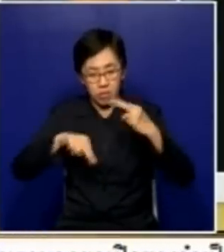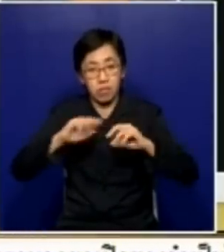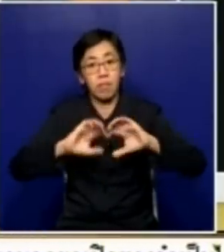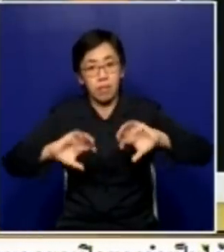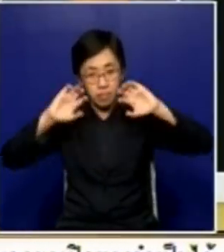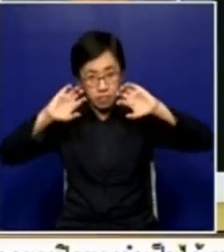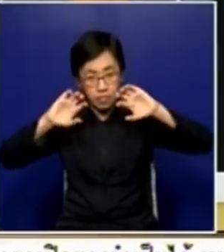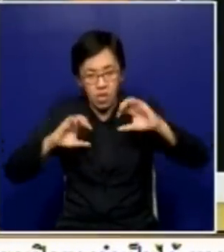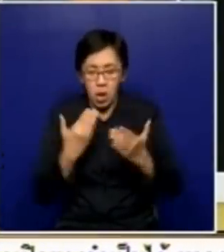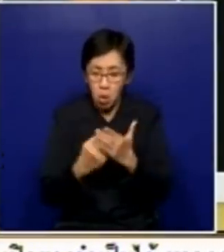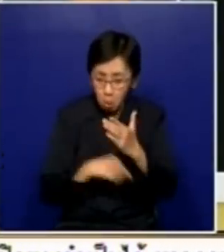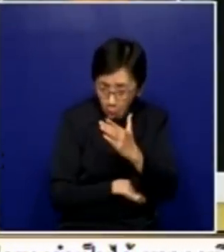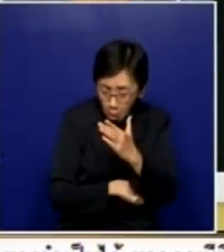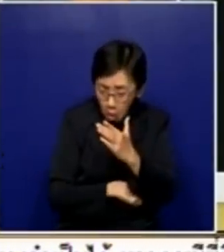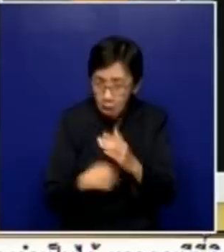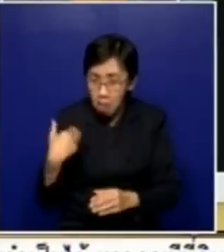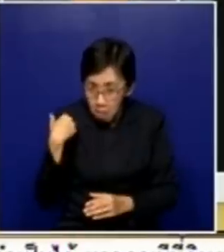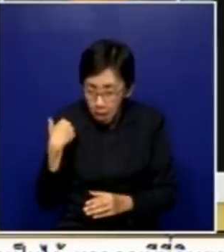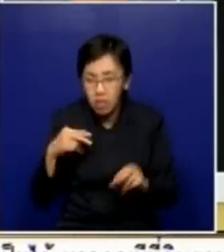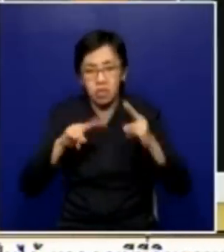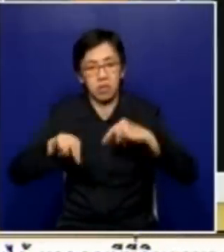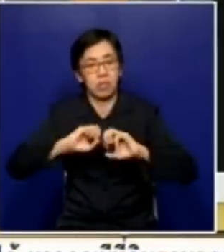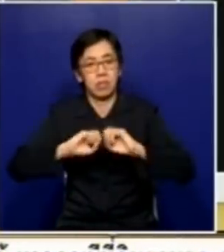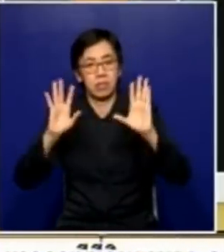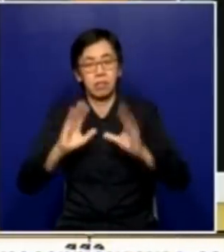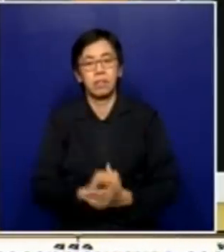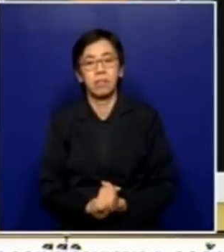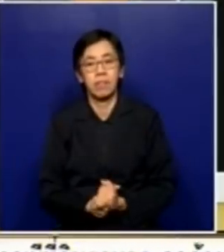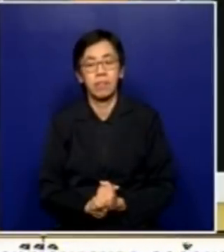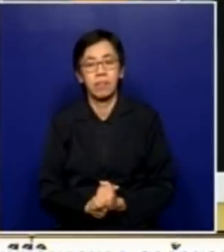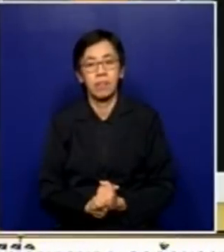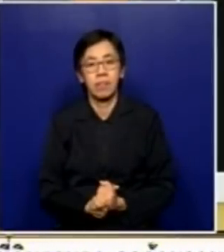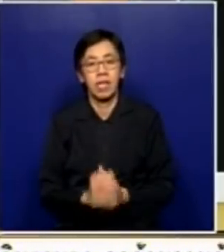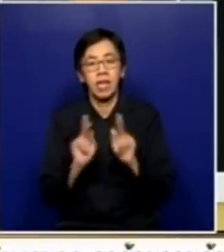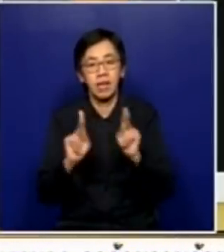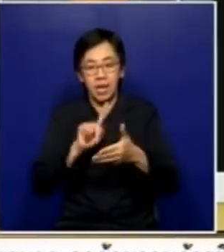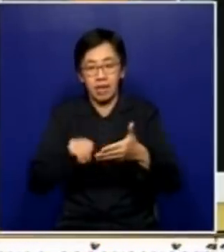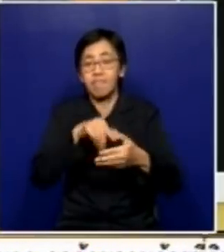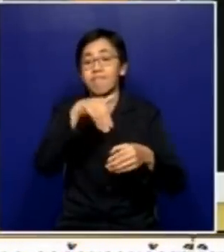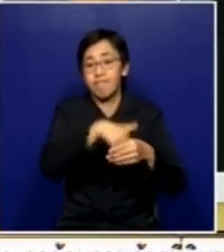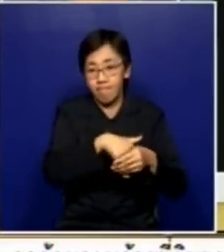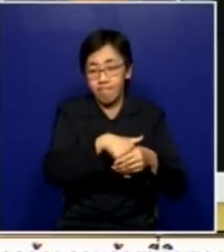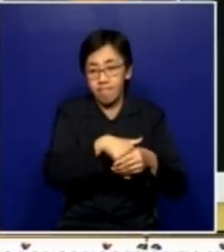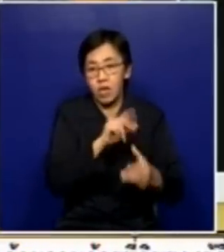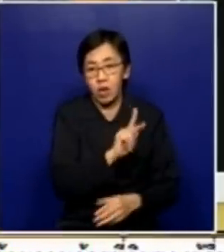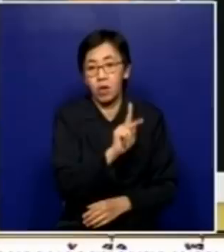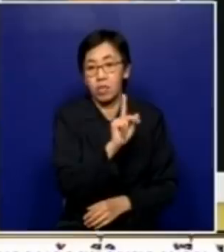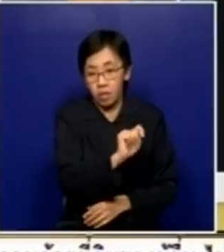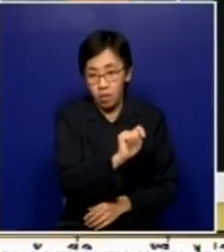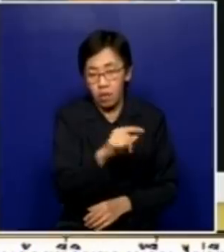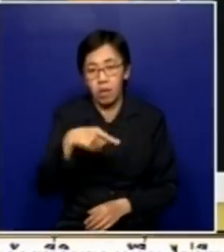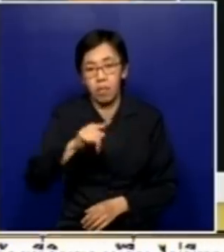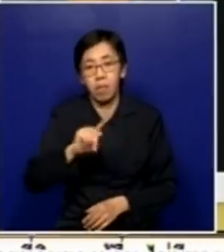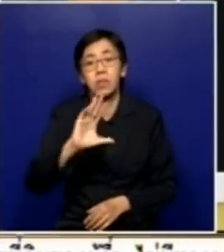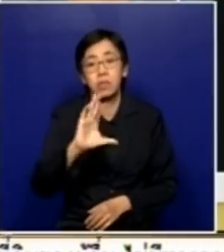รวจสบการทกจิิคอรับชั่นที่มปสิทธภาพทั้งกรมการกเลือกตั้งก่อกตอ ป.ป.ช.